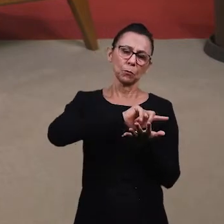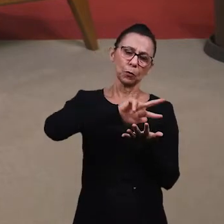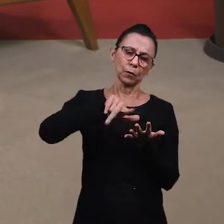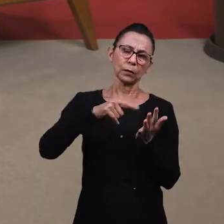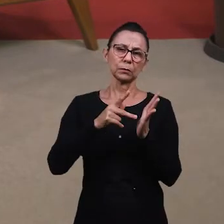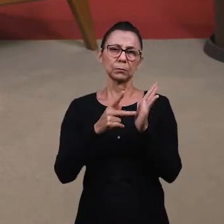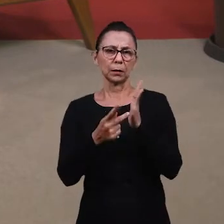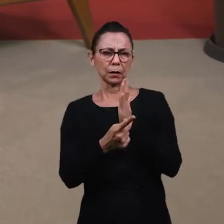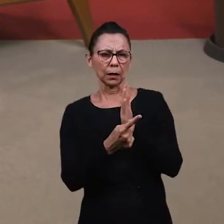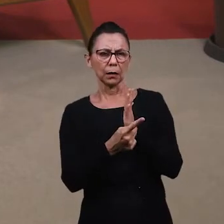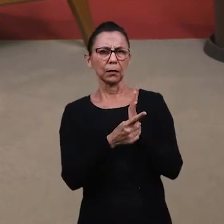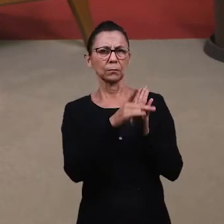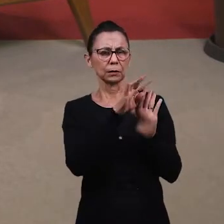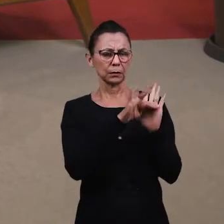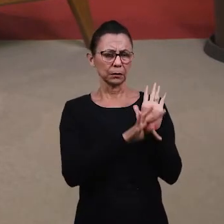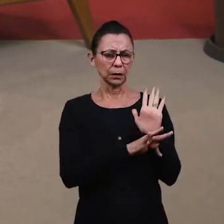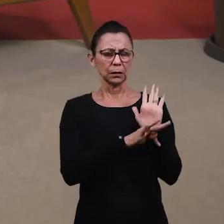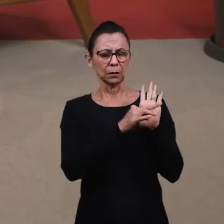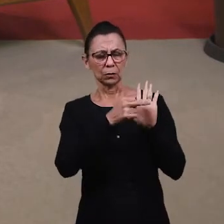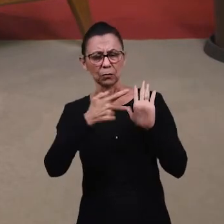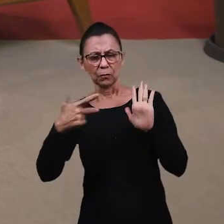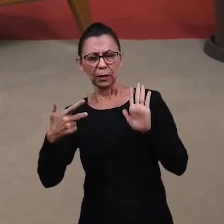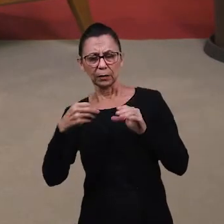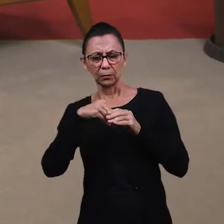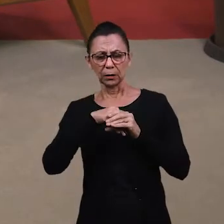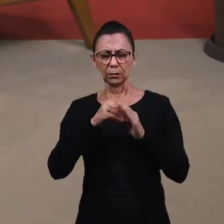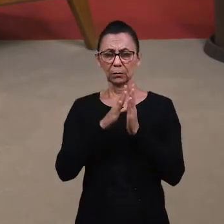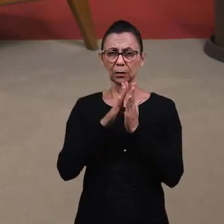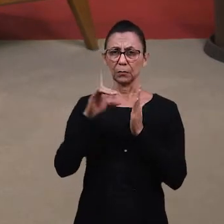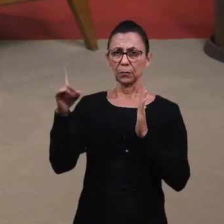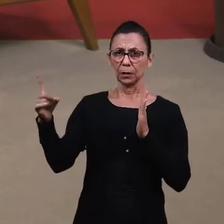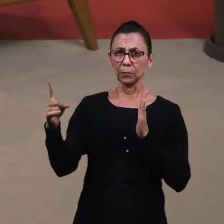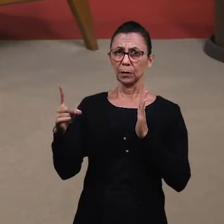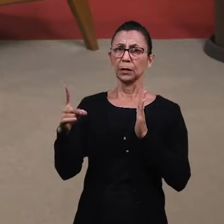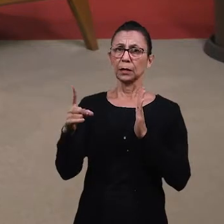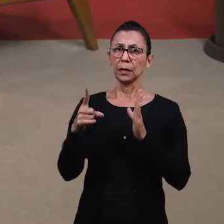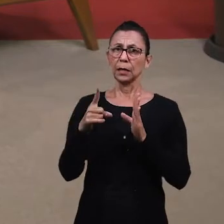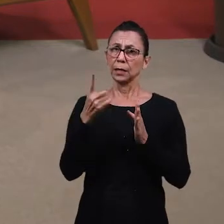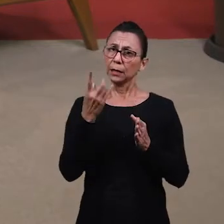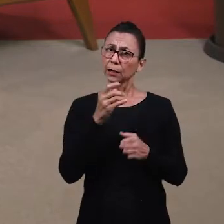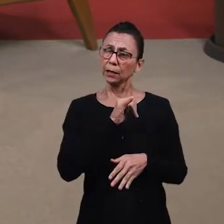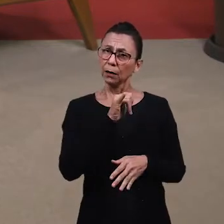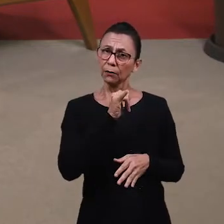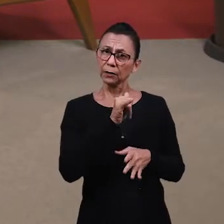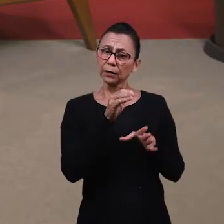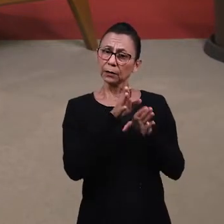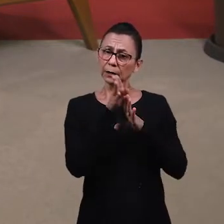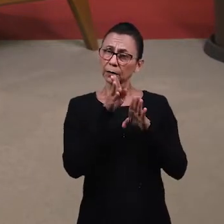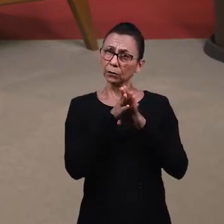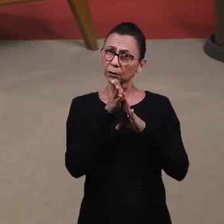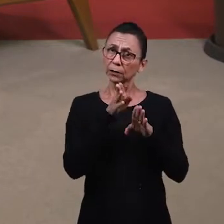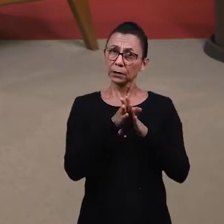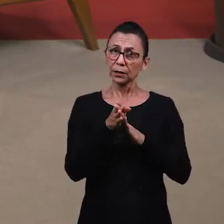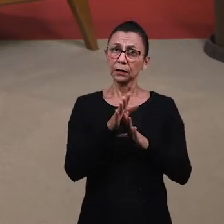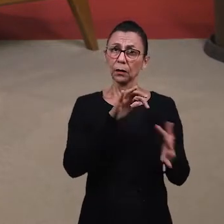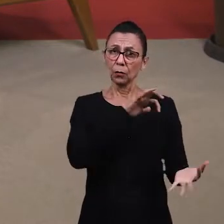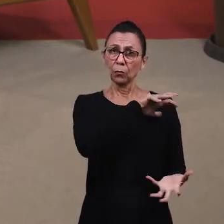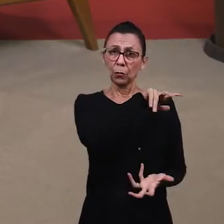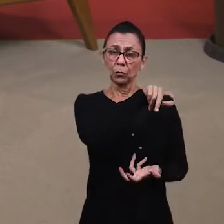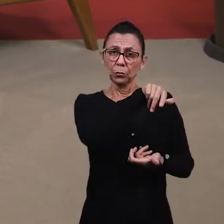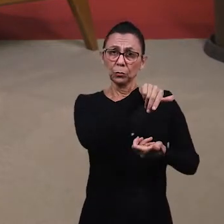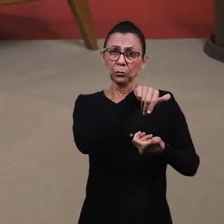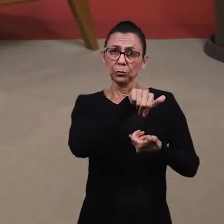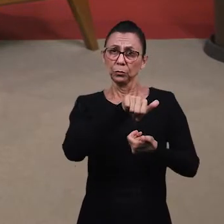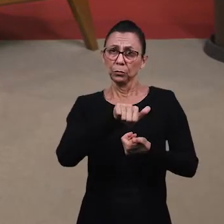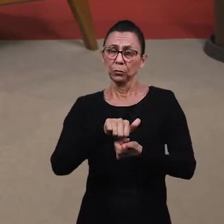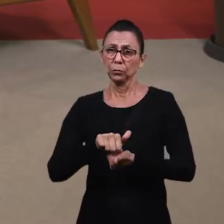message principal de l'Église chrétienne Maranatha, est lié à un moment critique, à l'accomplissement de la prophétie